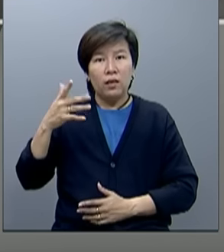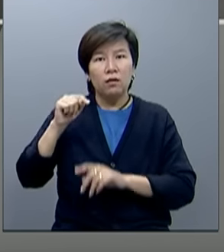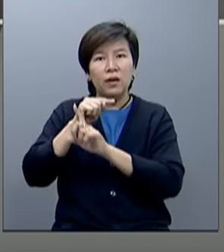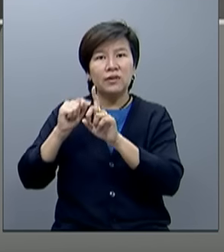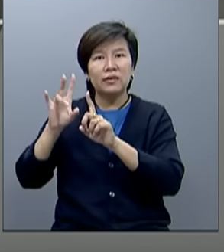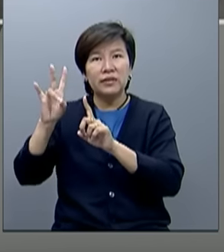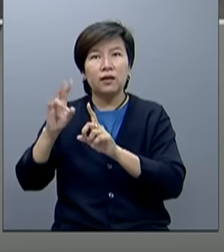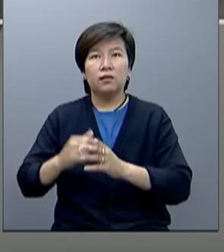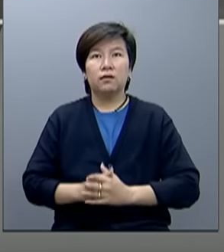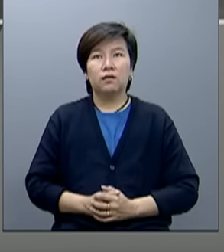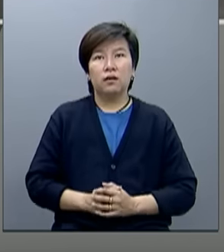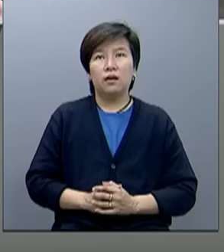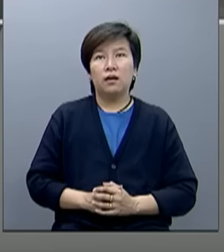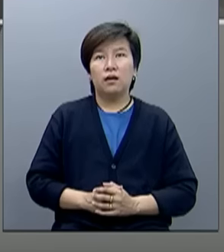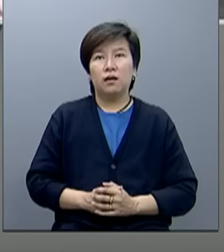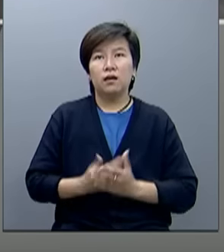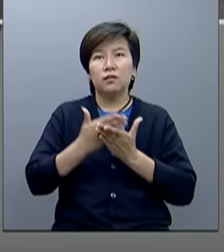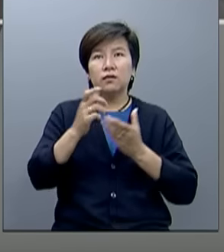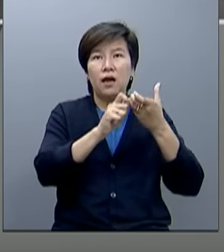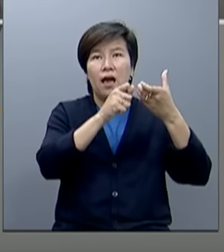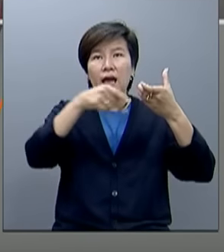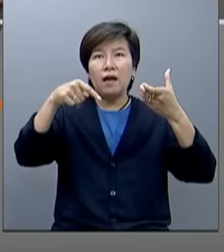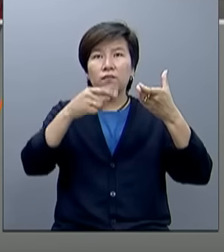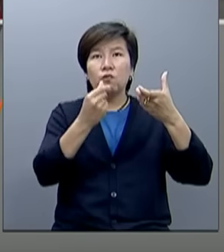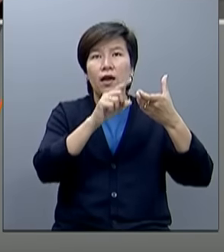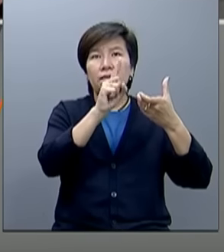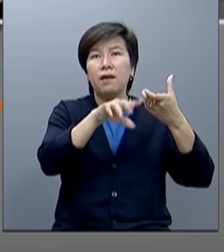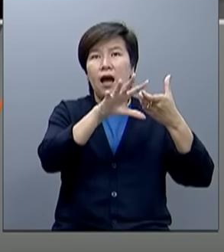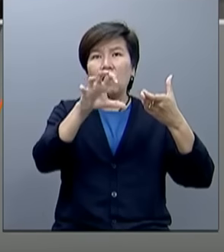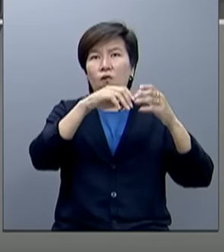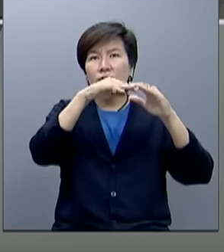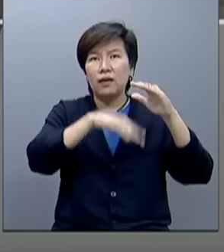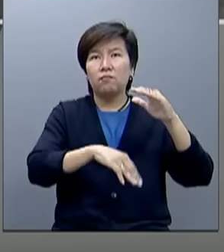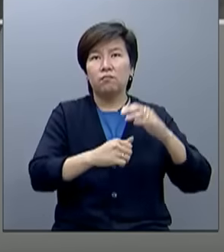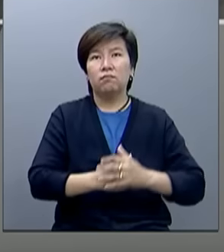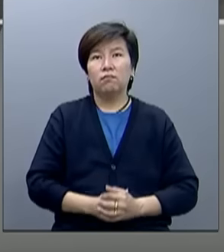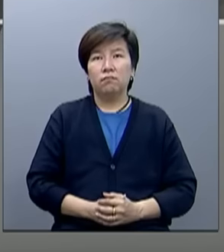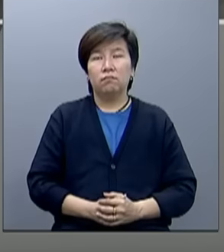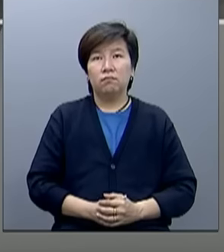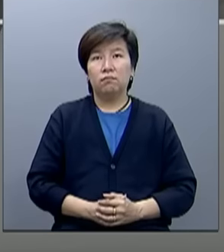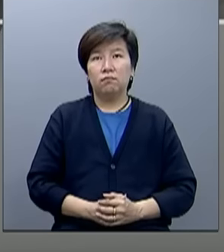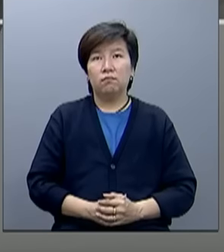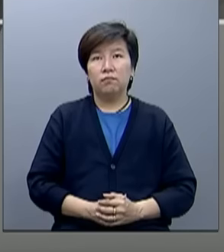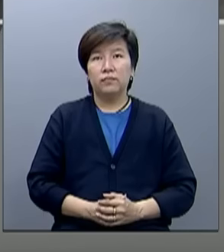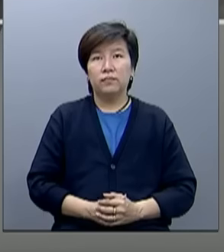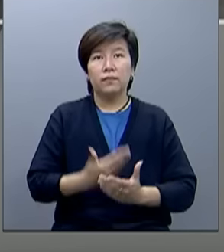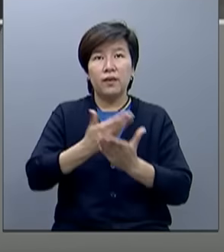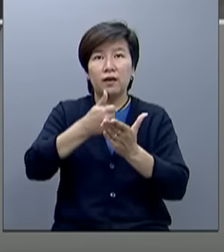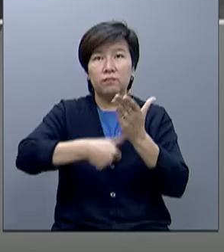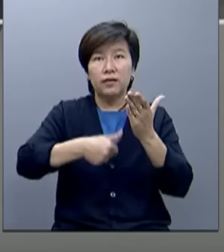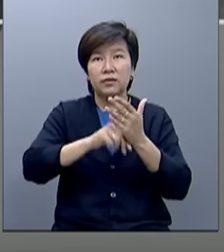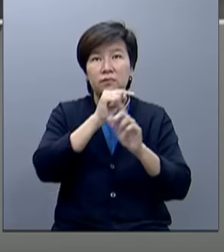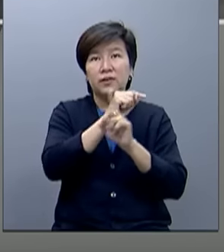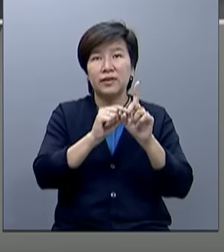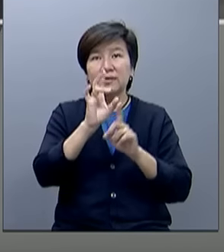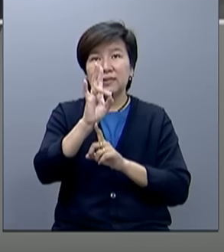1,500บาทคุณวินาเราลองซื้อของในแอปพลิเคชันไม่ถึง 1,500บาทอยู่แล้วทีนี้พอเราตั้งเพดานไว้ว่าเราจะต้องเก็บภาษีเา 7%